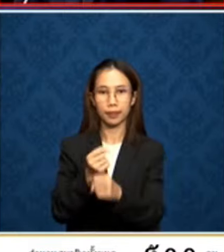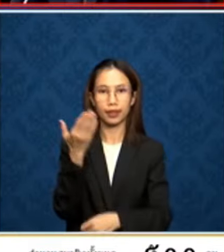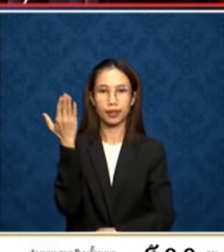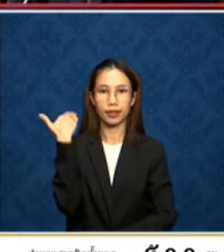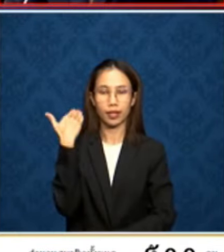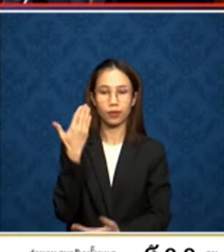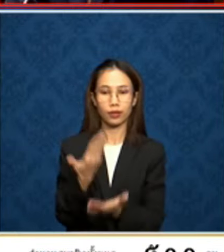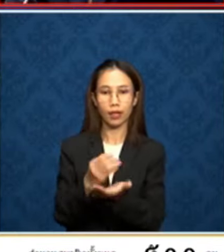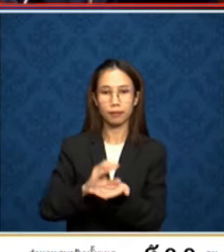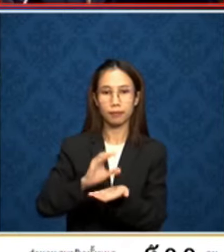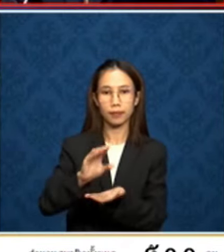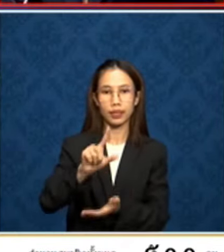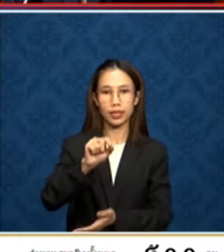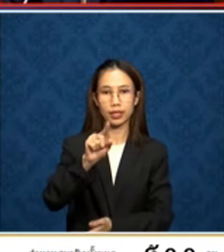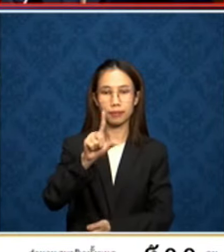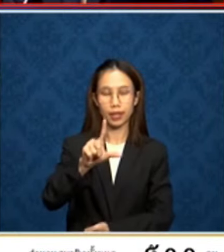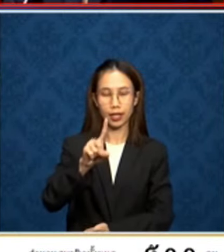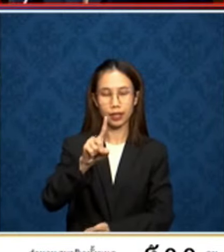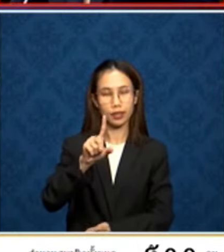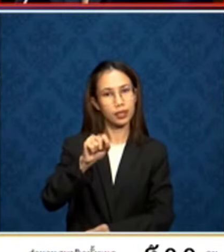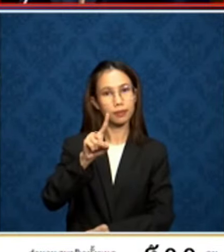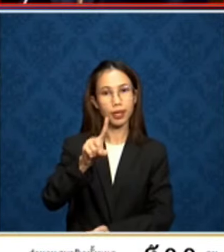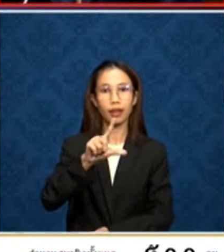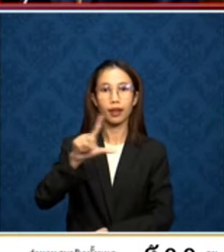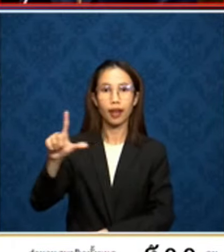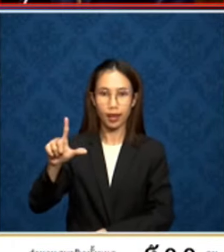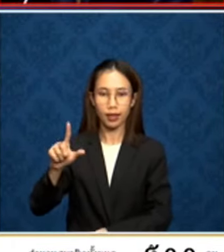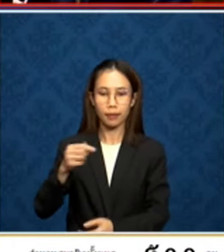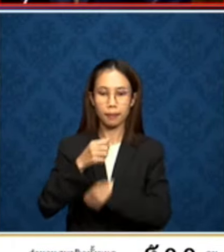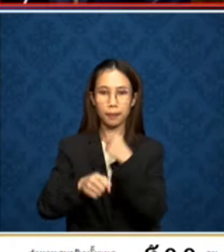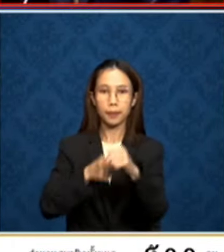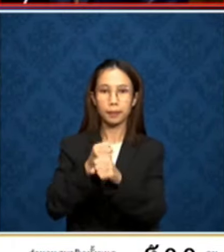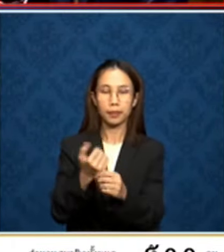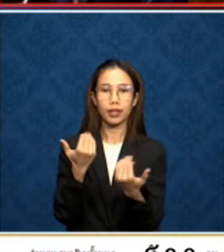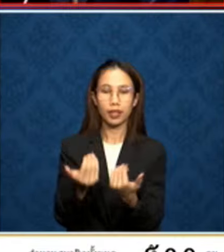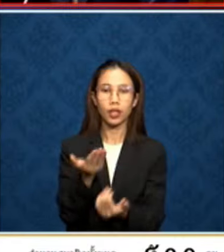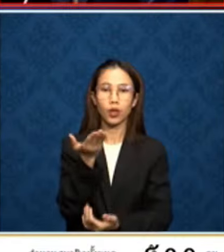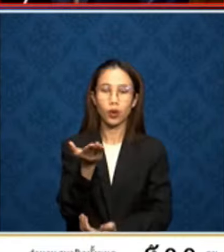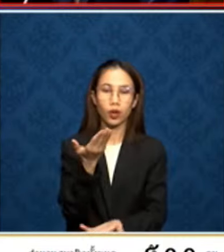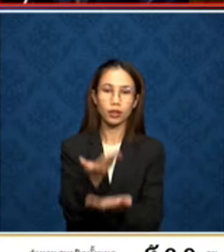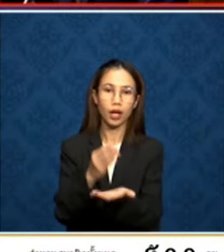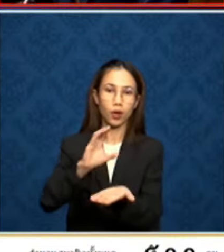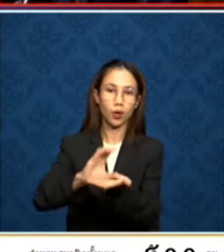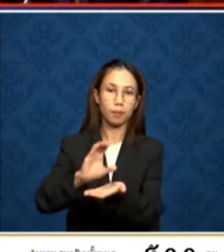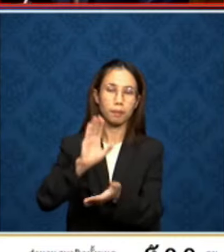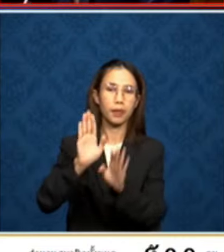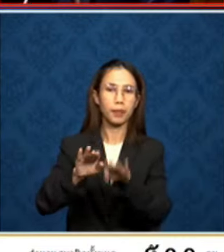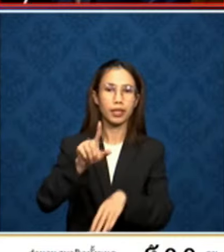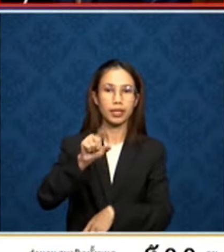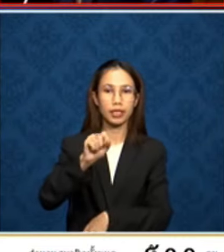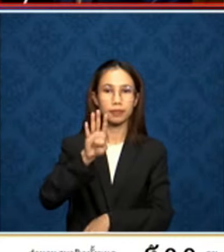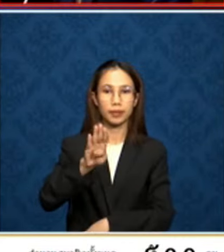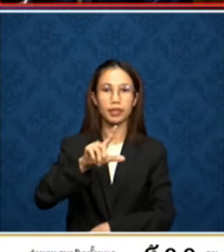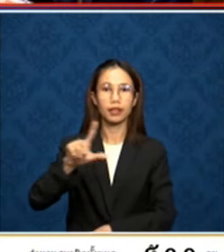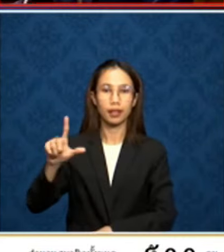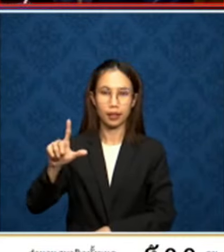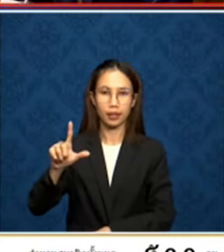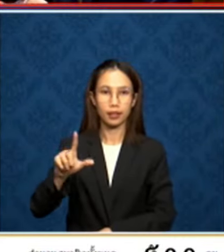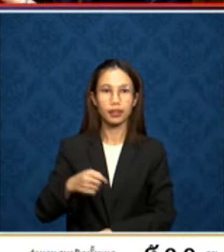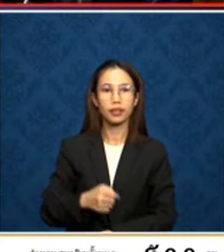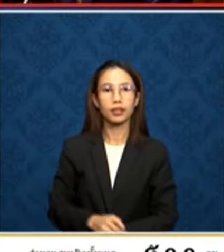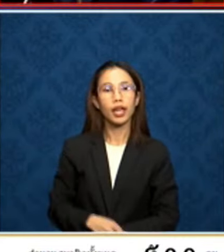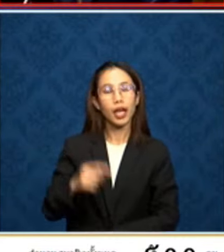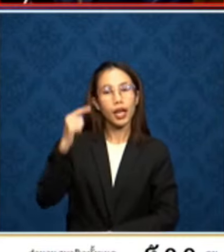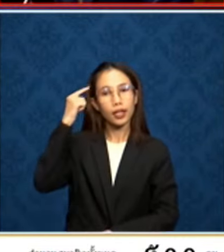การจัดสรรไปที่ 21ล้านบาทเศษในปีนี้นะคะได้ขอรับงบประมาณมาอยู่ที่ 24ล้านบาทเศษดิฉันก็